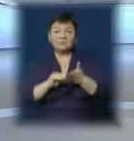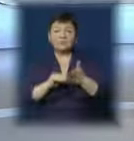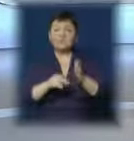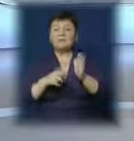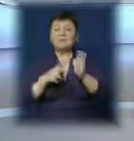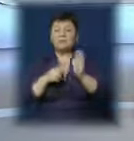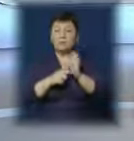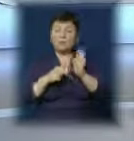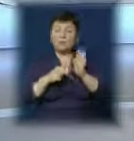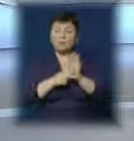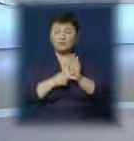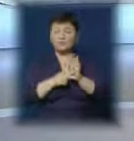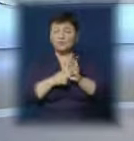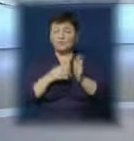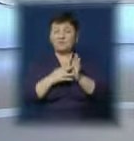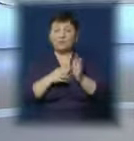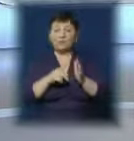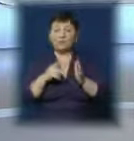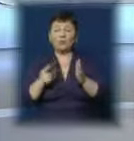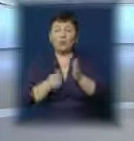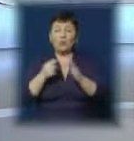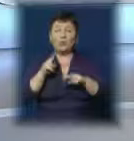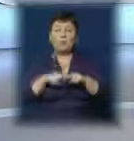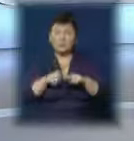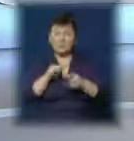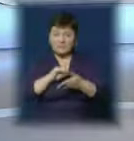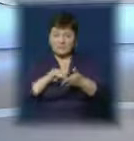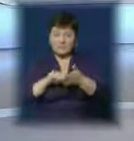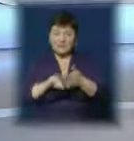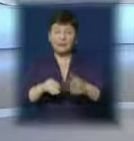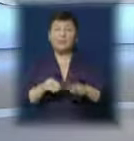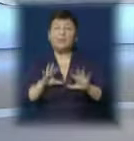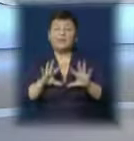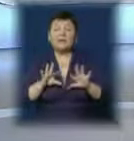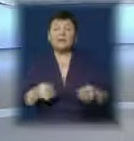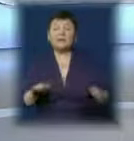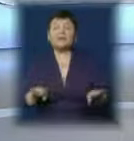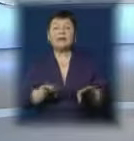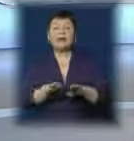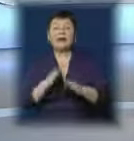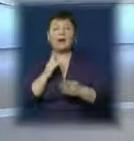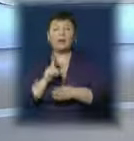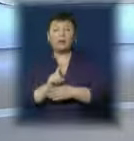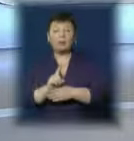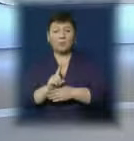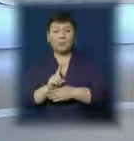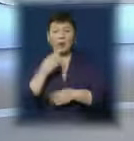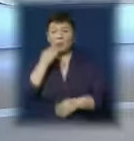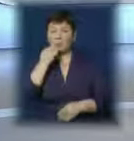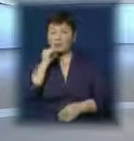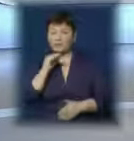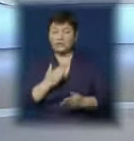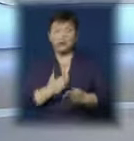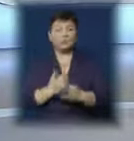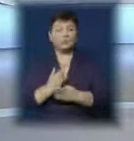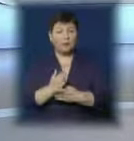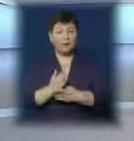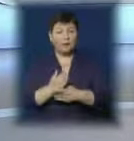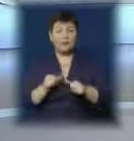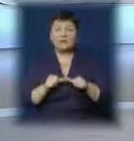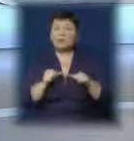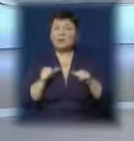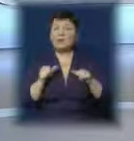або 9 сторінку паспорта. Фахівці Міністерства доходів пояснюють, така норма спрямована на покращення обслуговування. Зокрема,